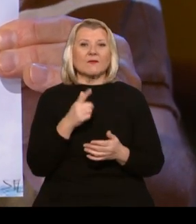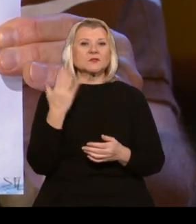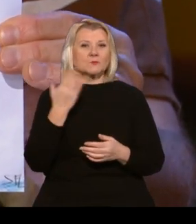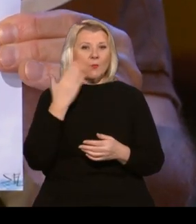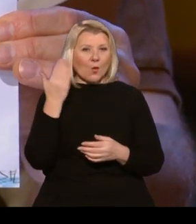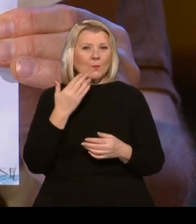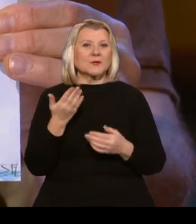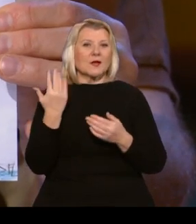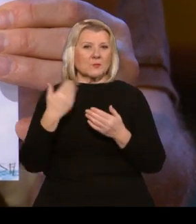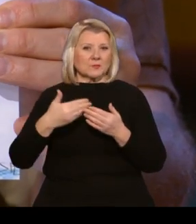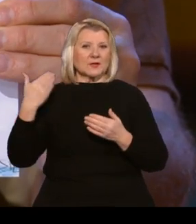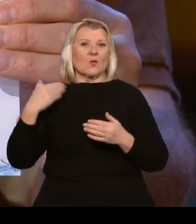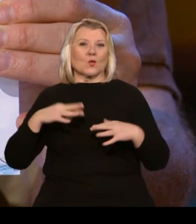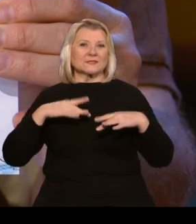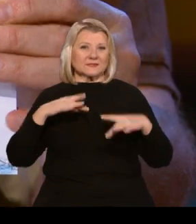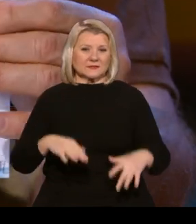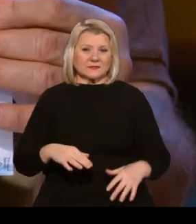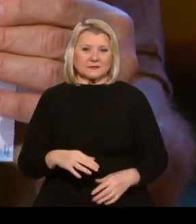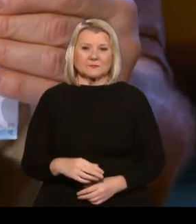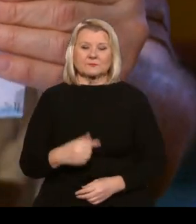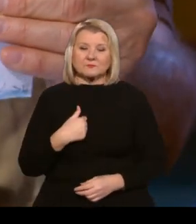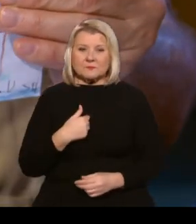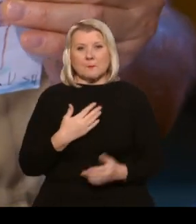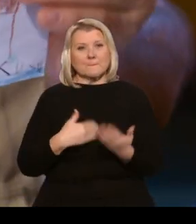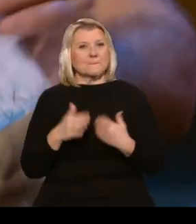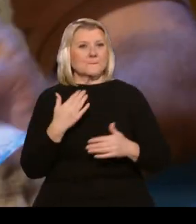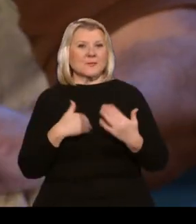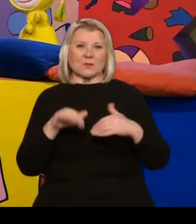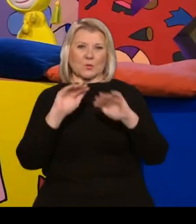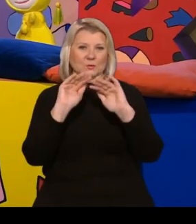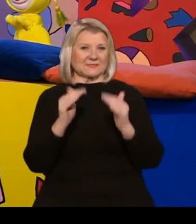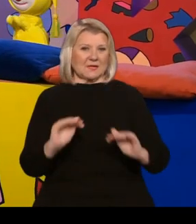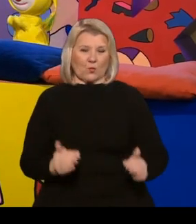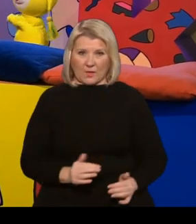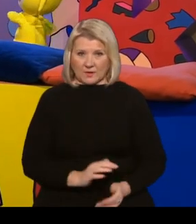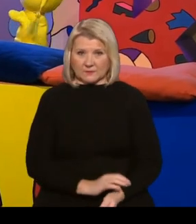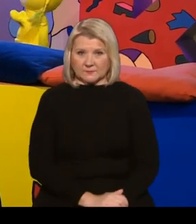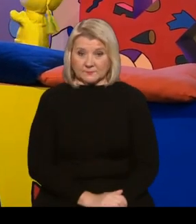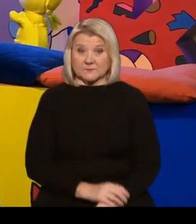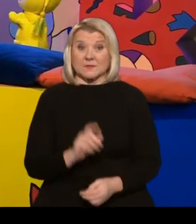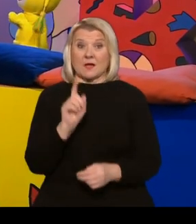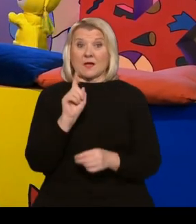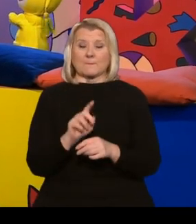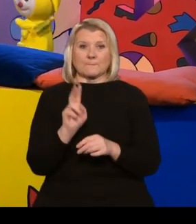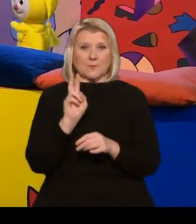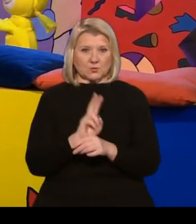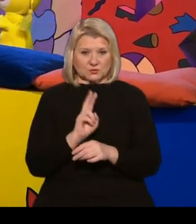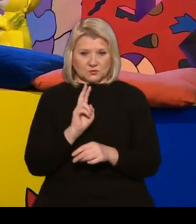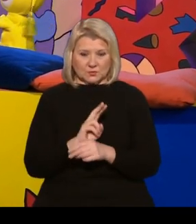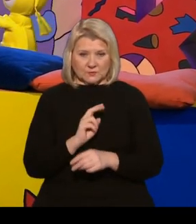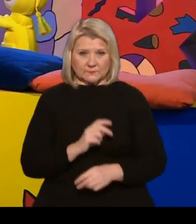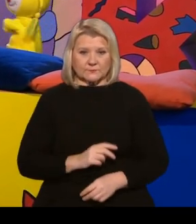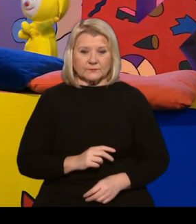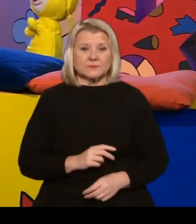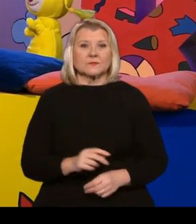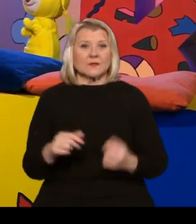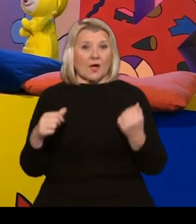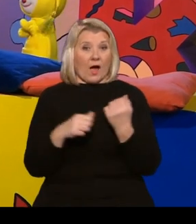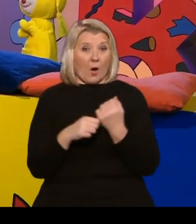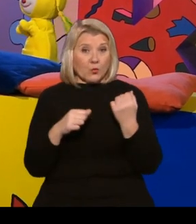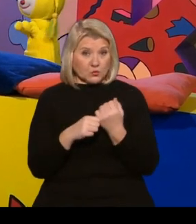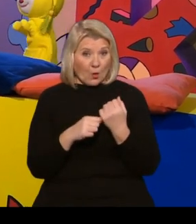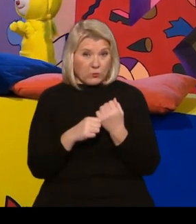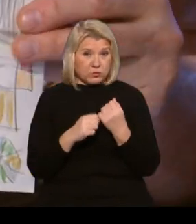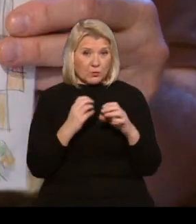nemáme. Já sněhuláky miluju. To je krása, vy. A pozor tady, třípatrový autobus, to jsi